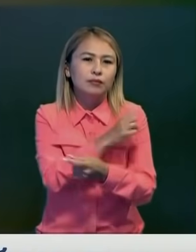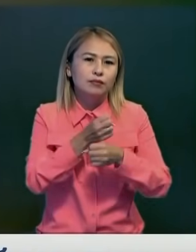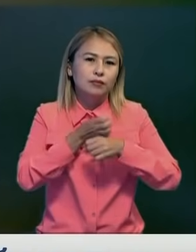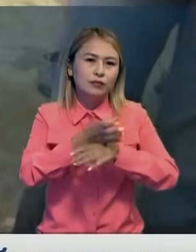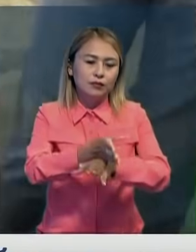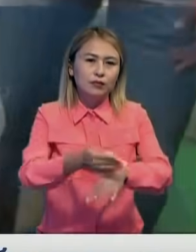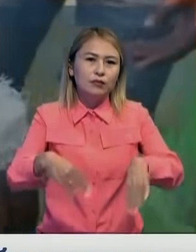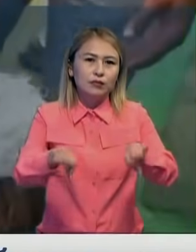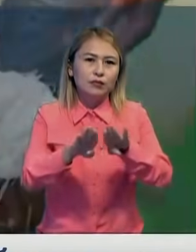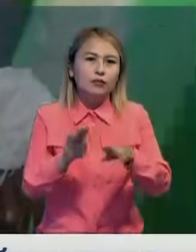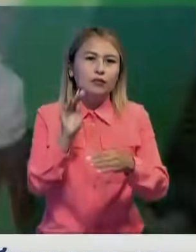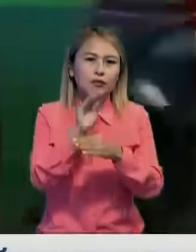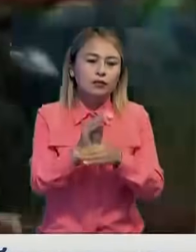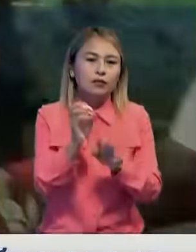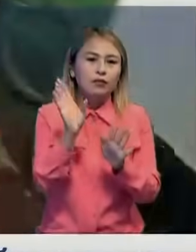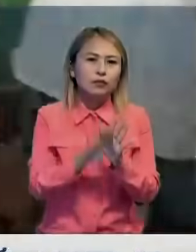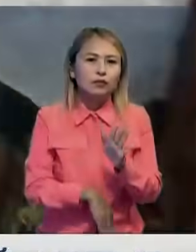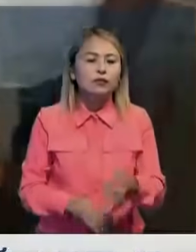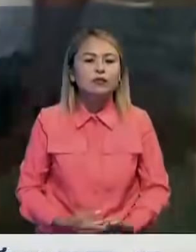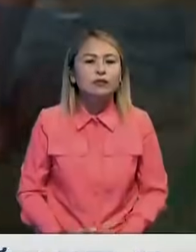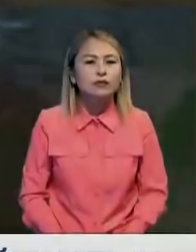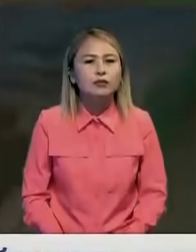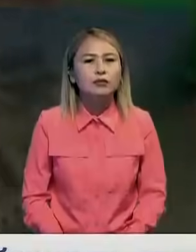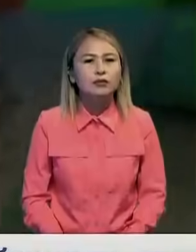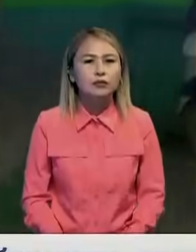ірі аурухананың қирап қалуы жағдайға ушықтырып отыр.